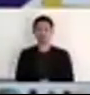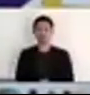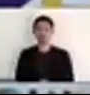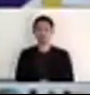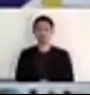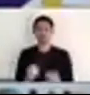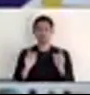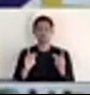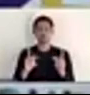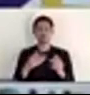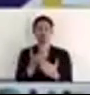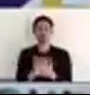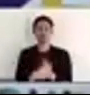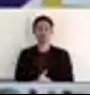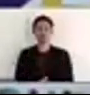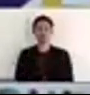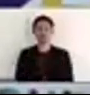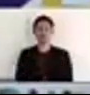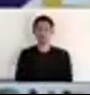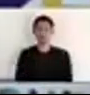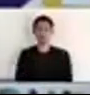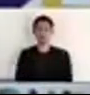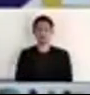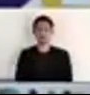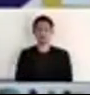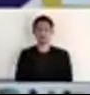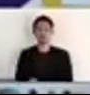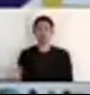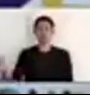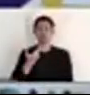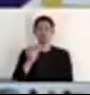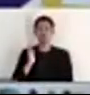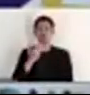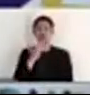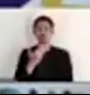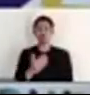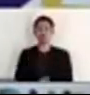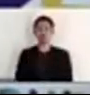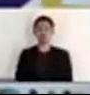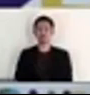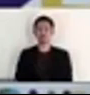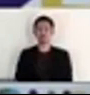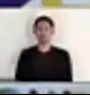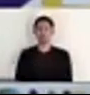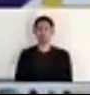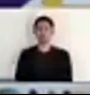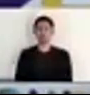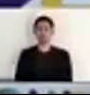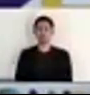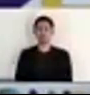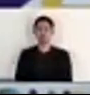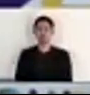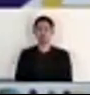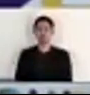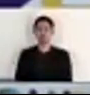Oke thank you thanks for question absen ya sendok